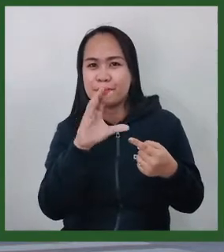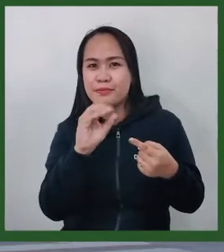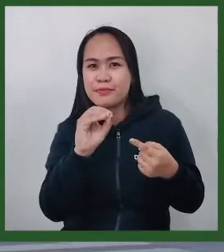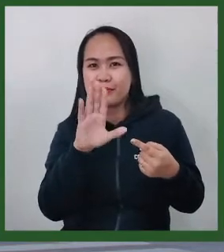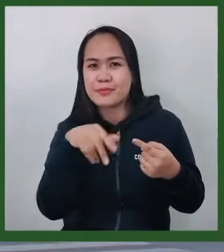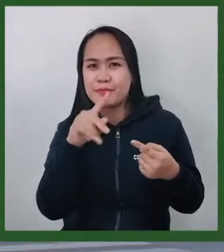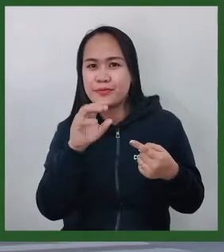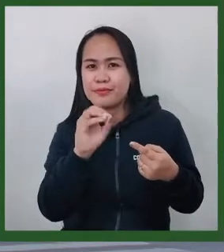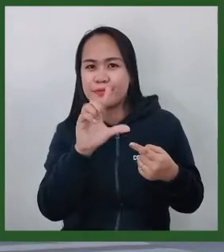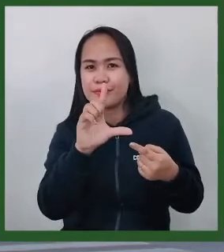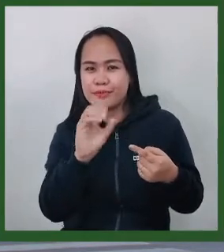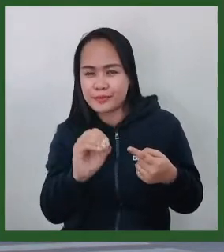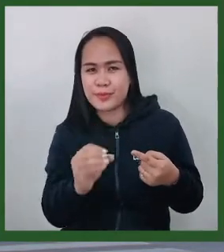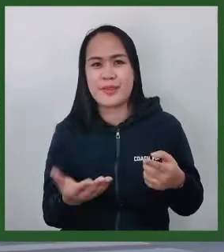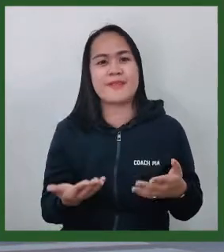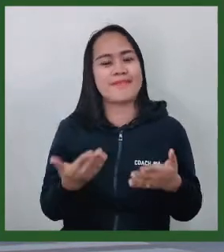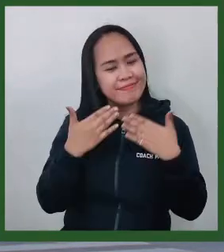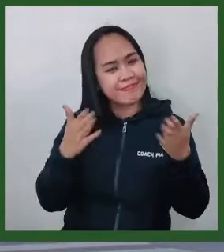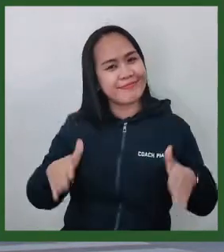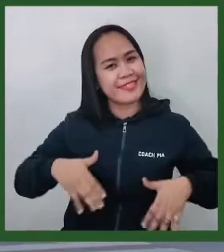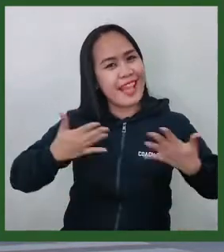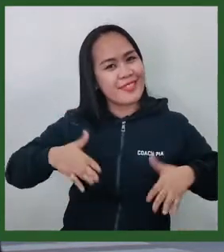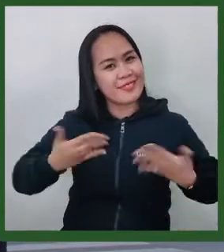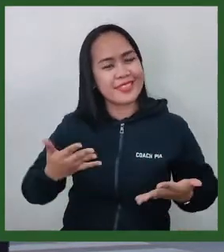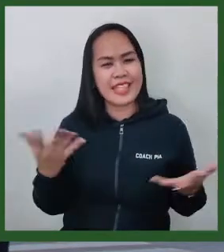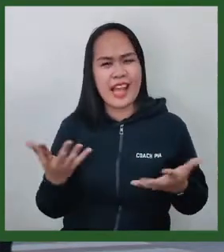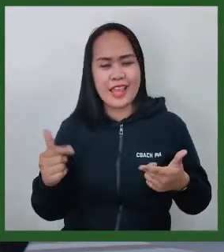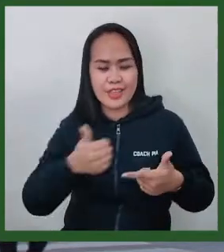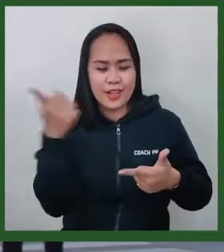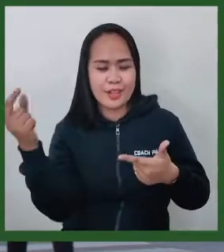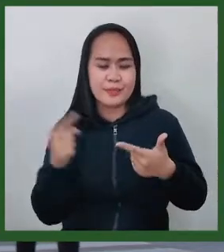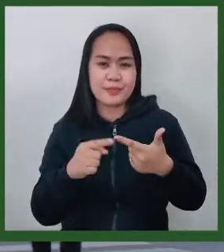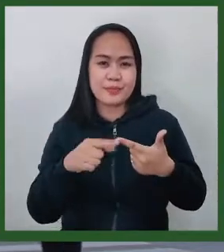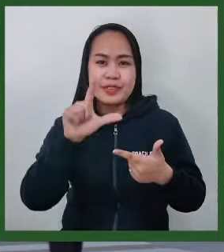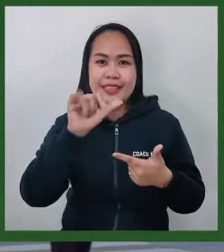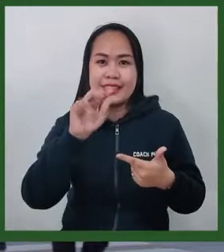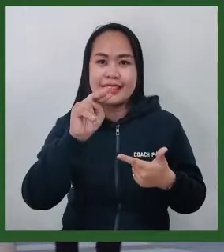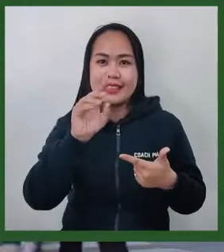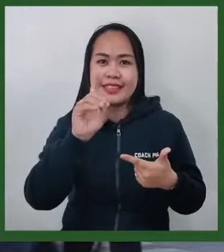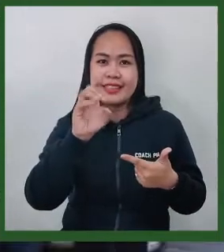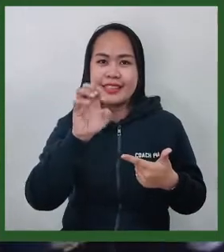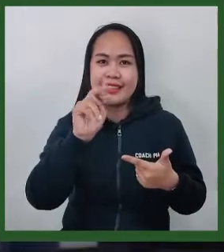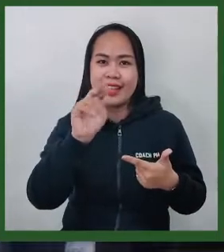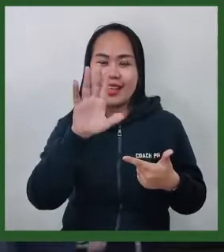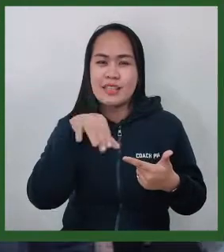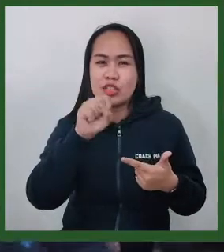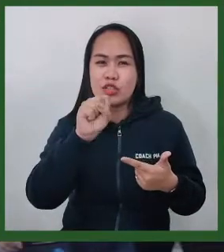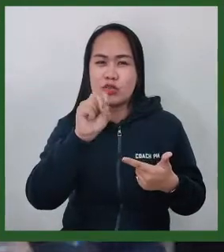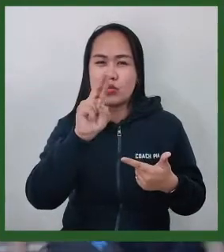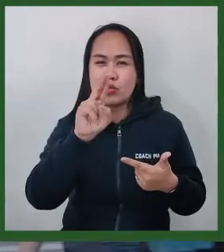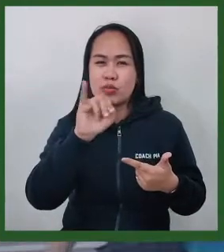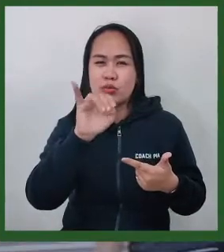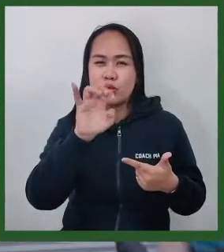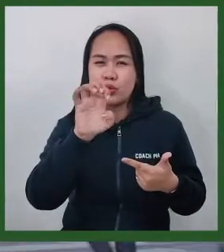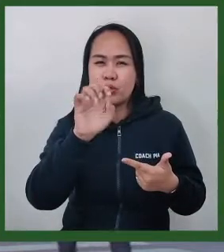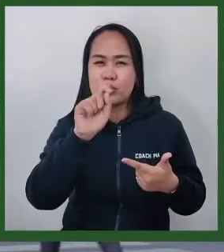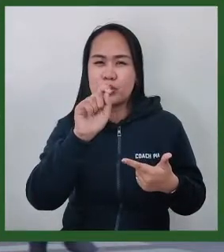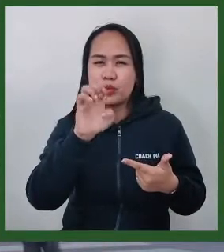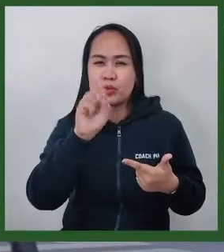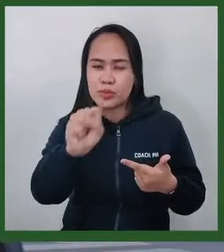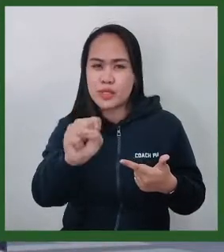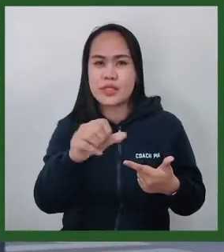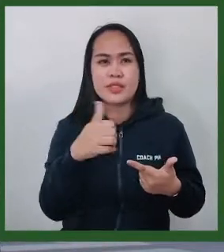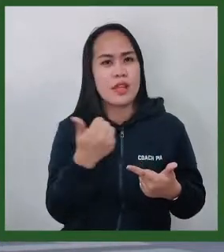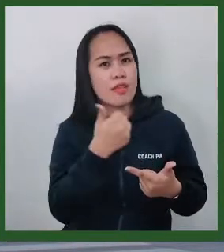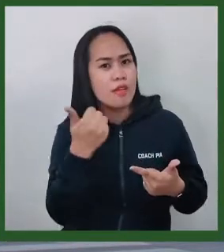ang ating mga establishmento ay napaparangalan. Gayun din ang The Linden Suites na kamakailan lamang ay tumanggap din ng isang award, no?